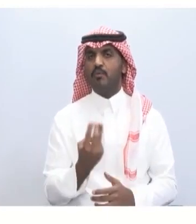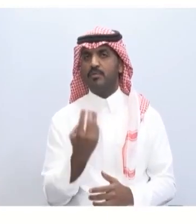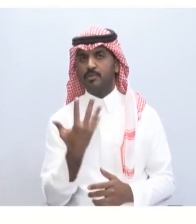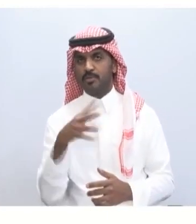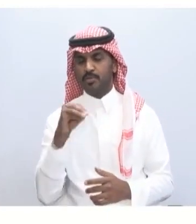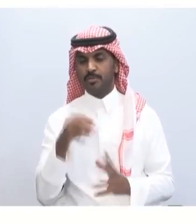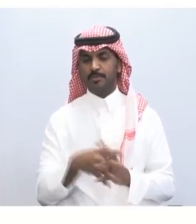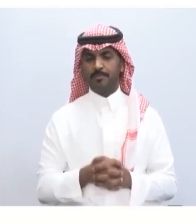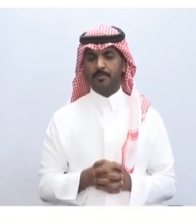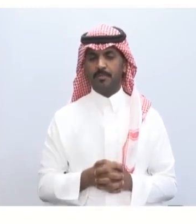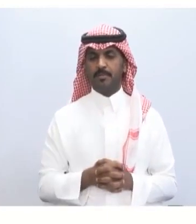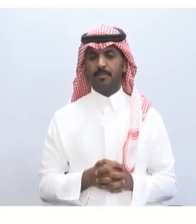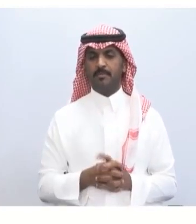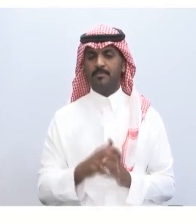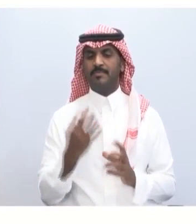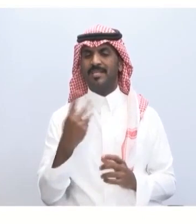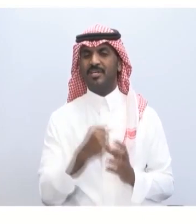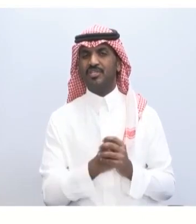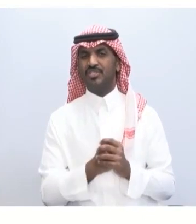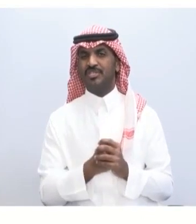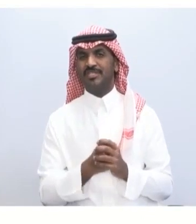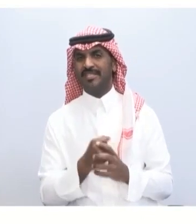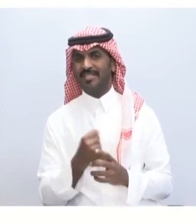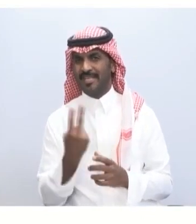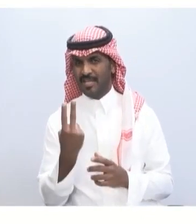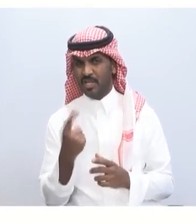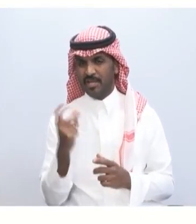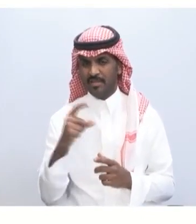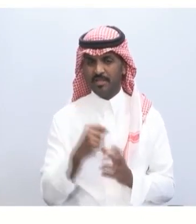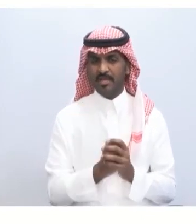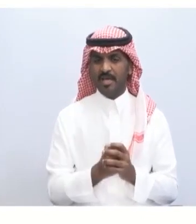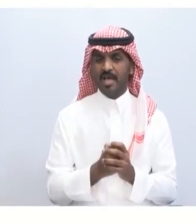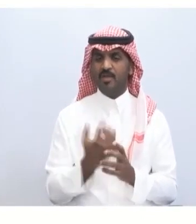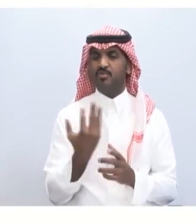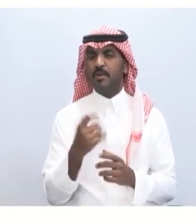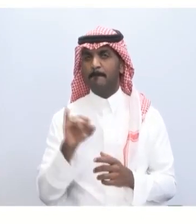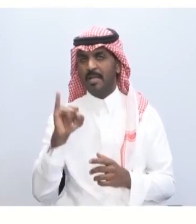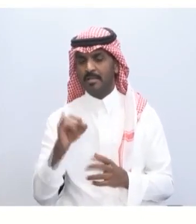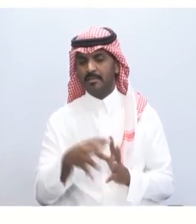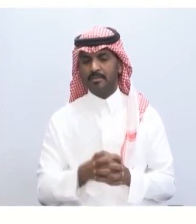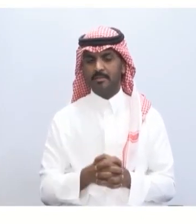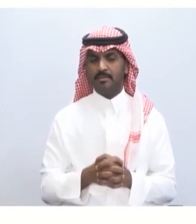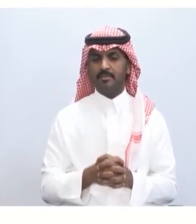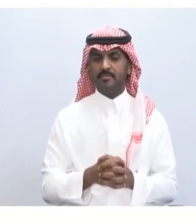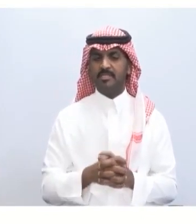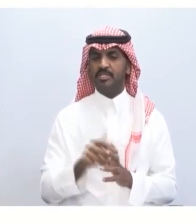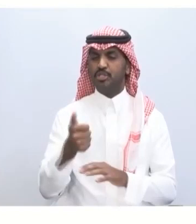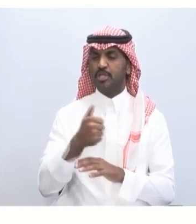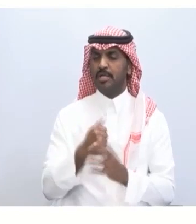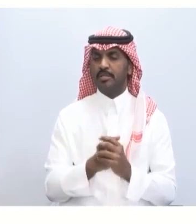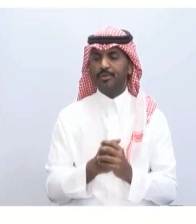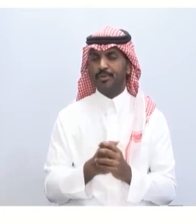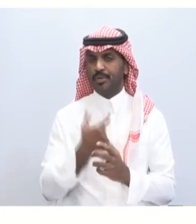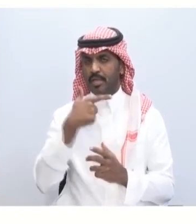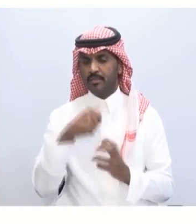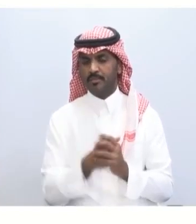1319 من الهجره 15 يناير 1902 ميلادي من استرداد